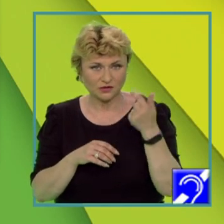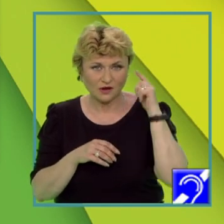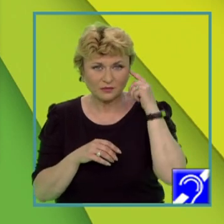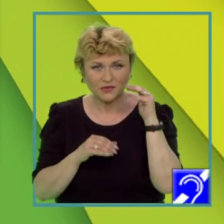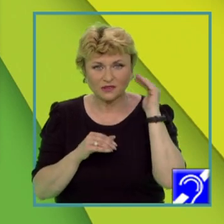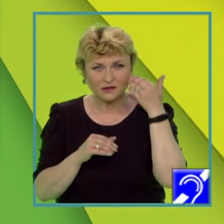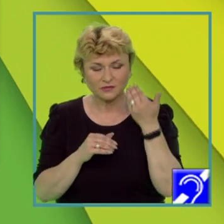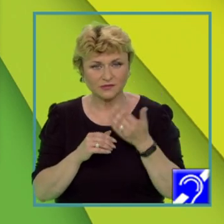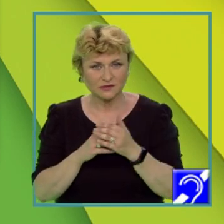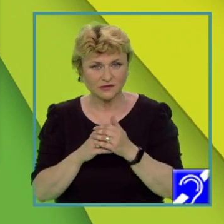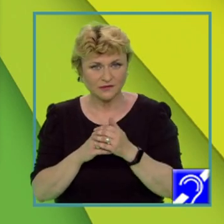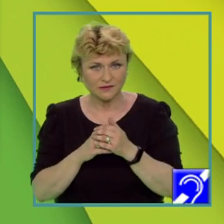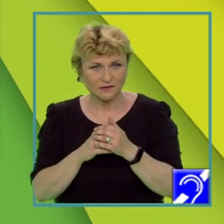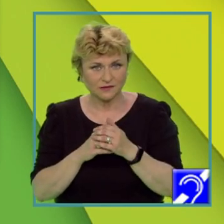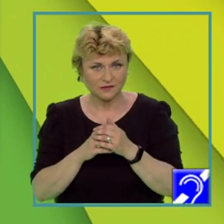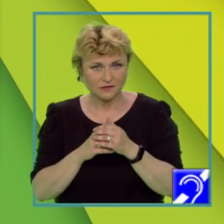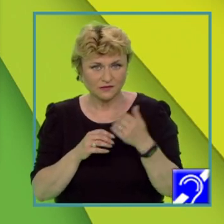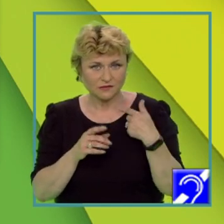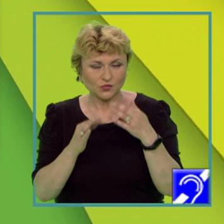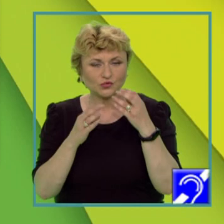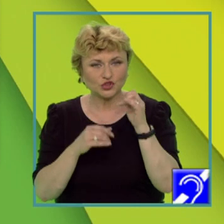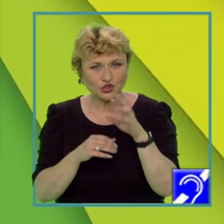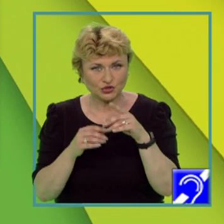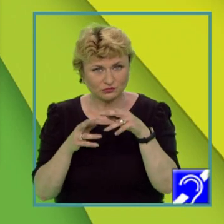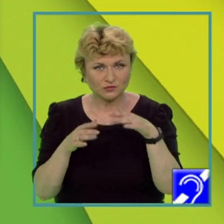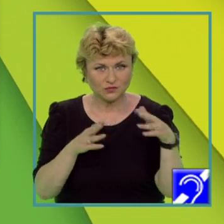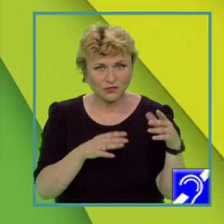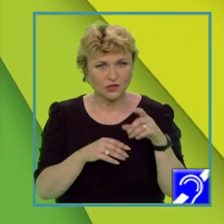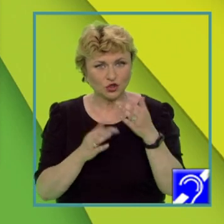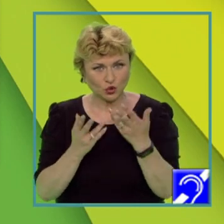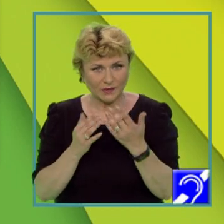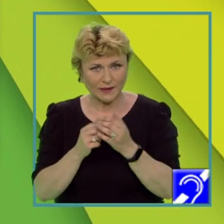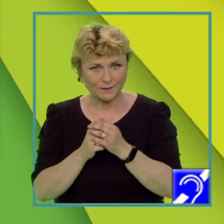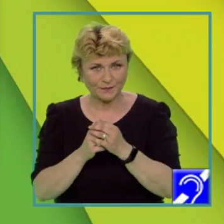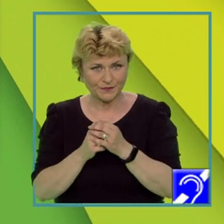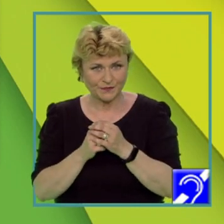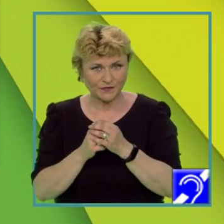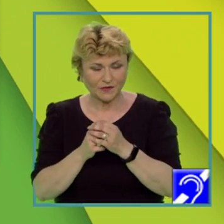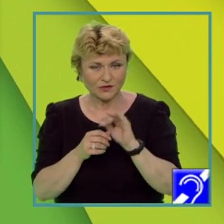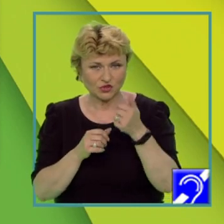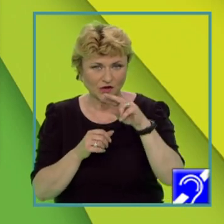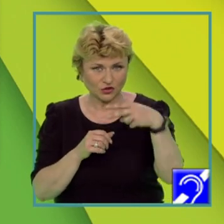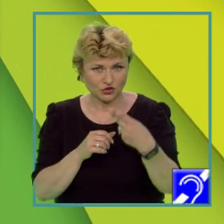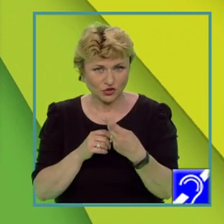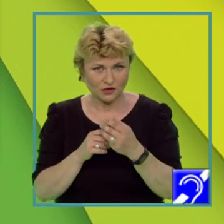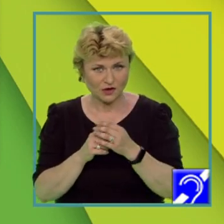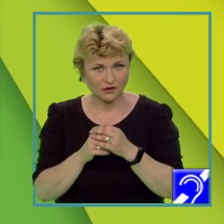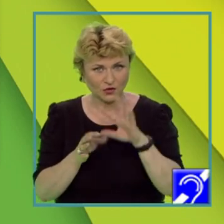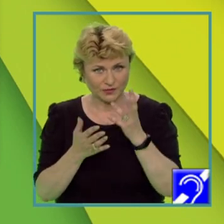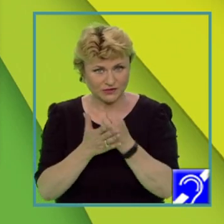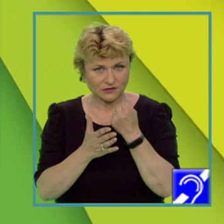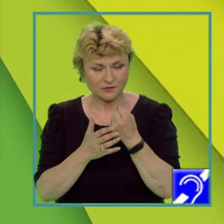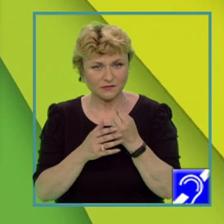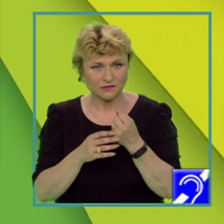teoretice un șir de numere pentru care fiecare termen al său începând cu al doilea se obține din cel